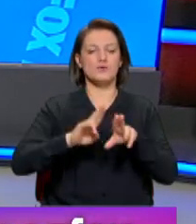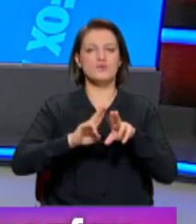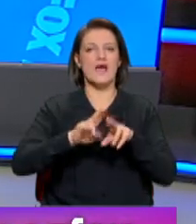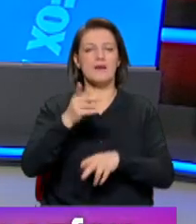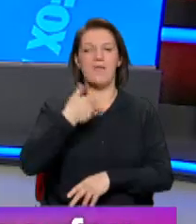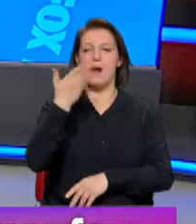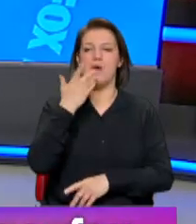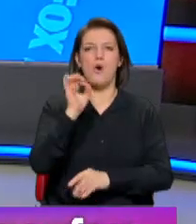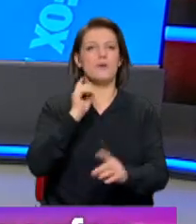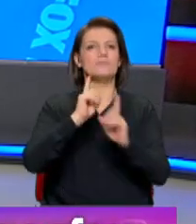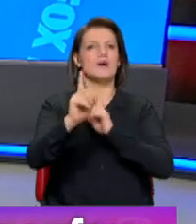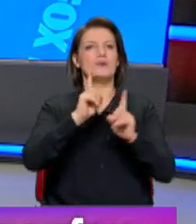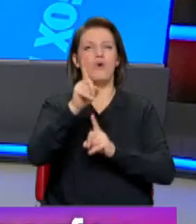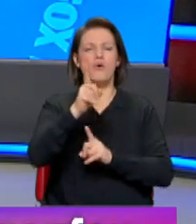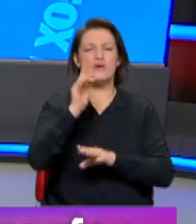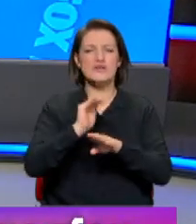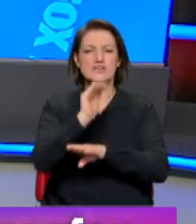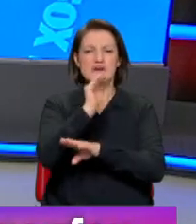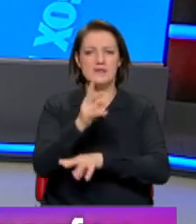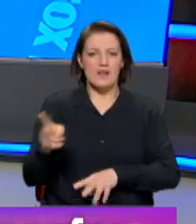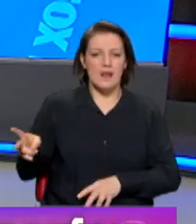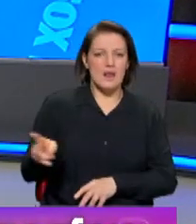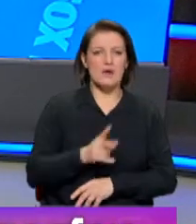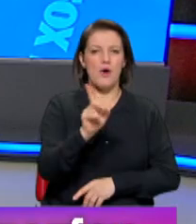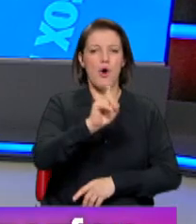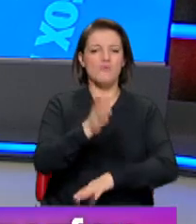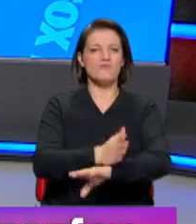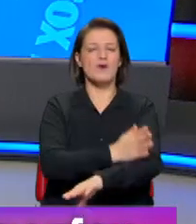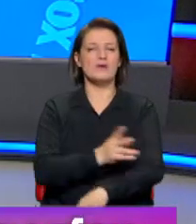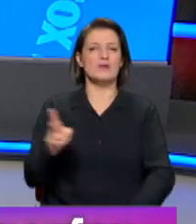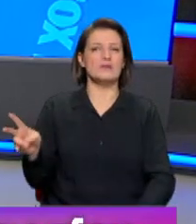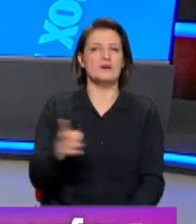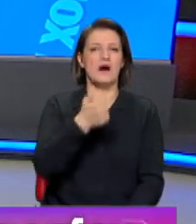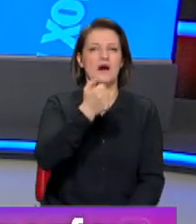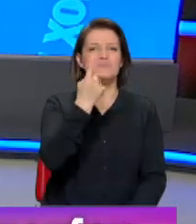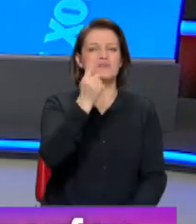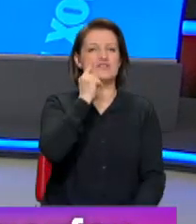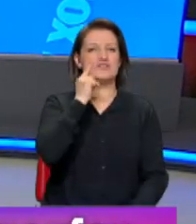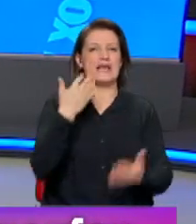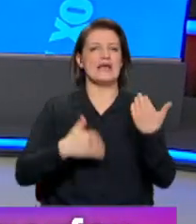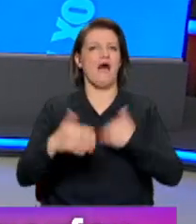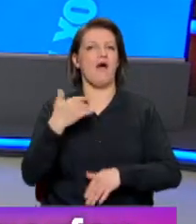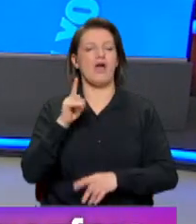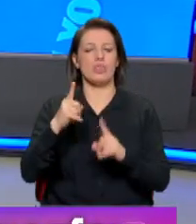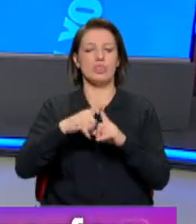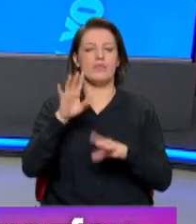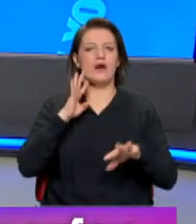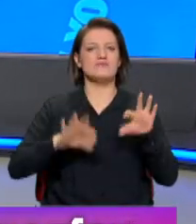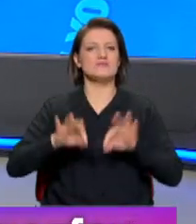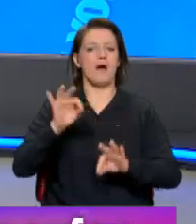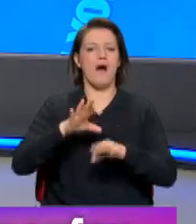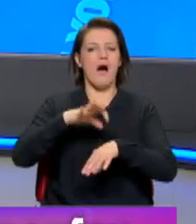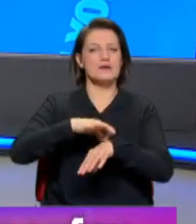Marmara Otoyolu'nda yaşanan o katliam gibi kaza. 10 vatandaşımızı kaybettik. 61 kişi yaralandı ve tedavisi